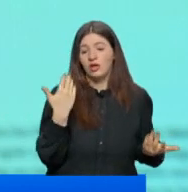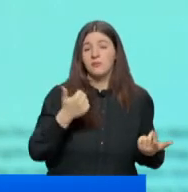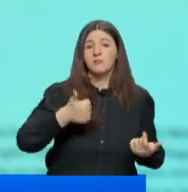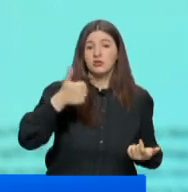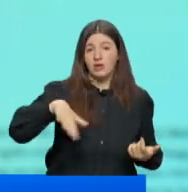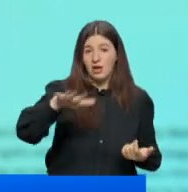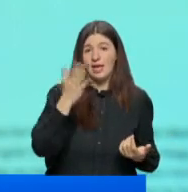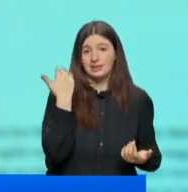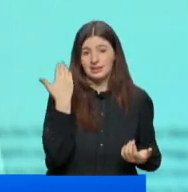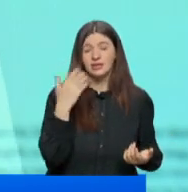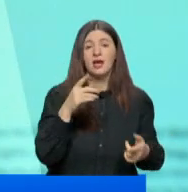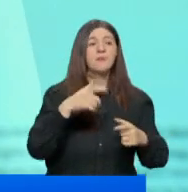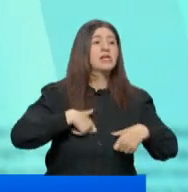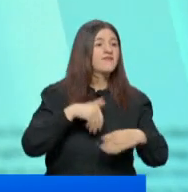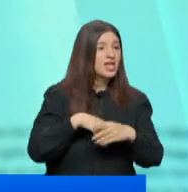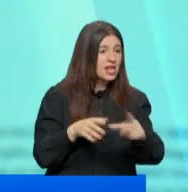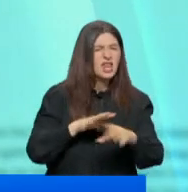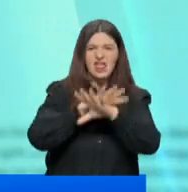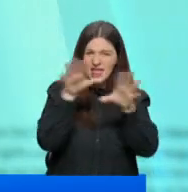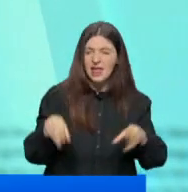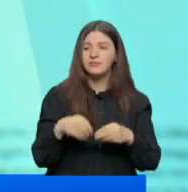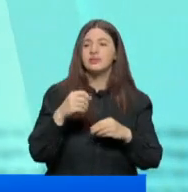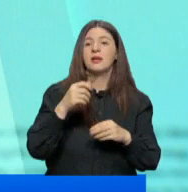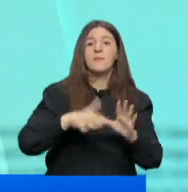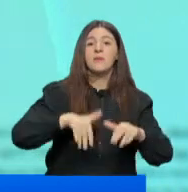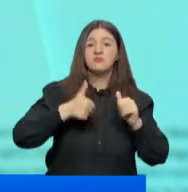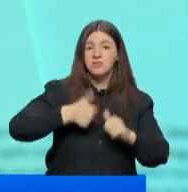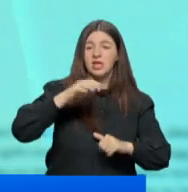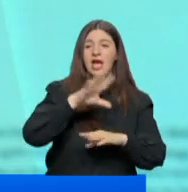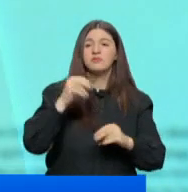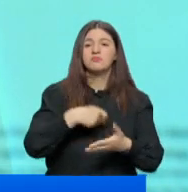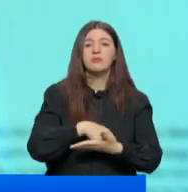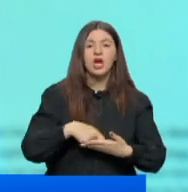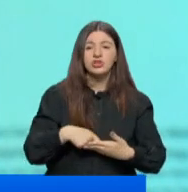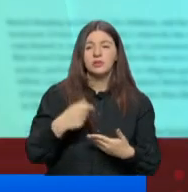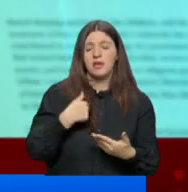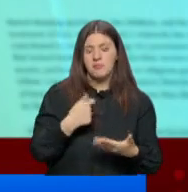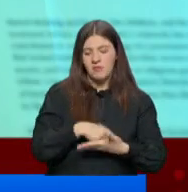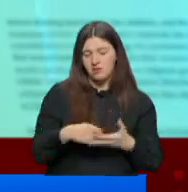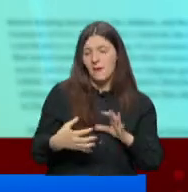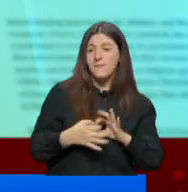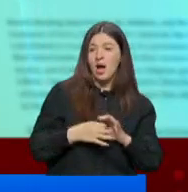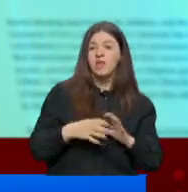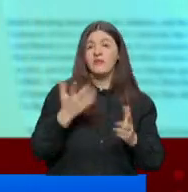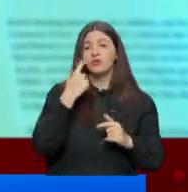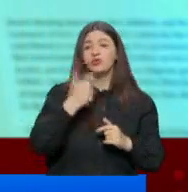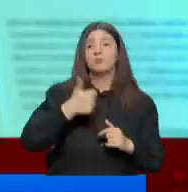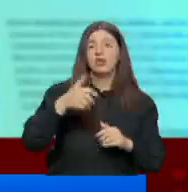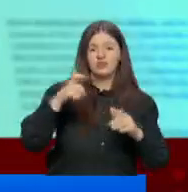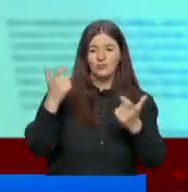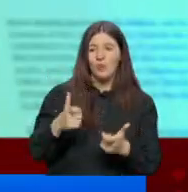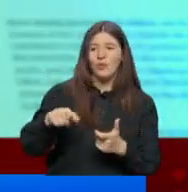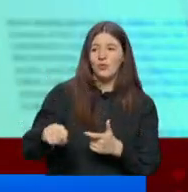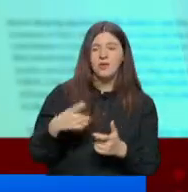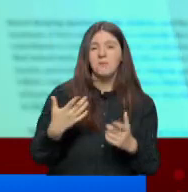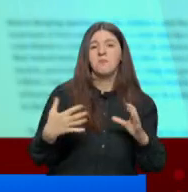başbakanlar, sonra milletvekilleri, hepsinin meclis başkanları, hepsinin maaşı benim maaşıma ya da Cumhurbaşkanlığı makamının